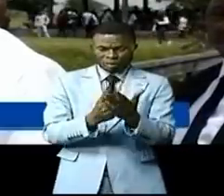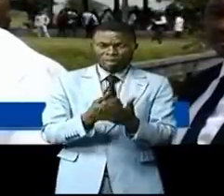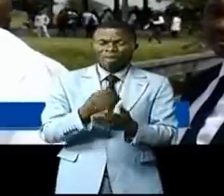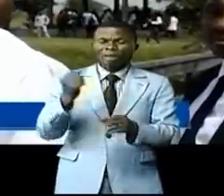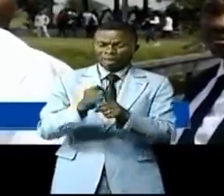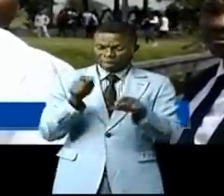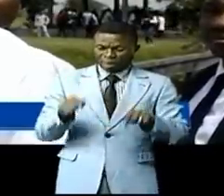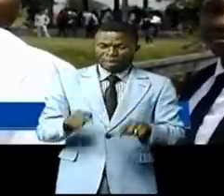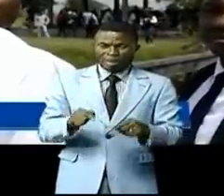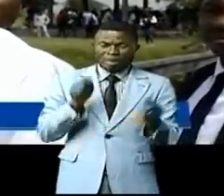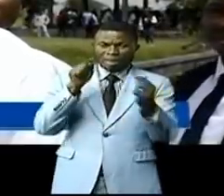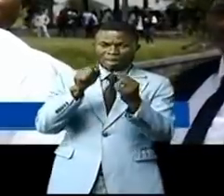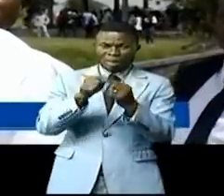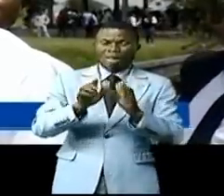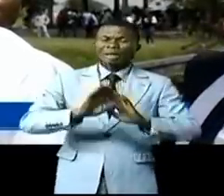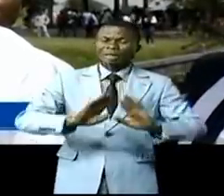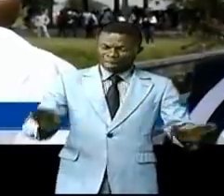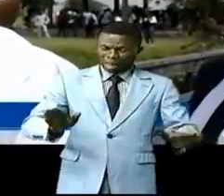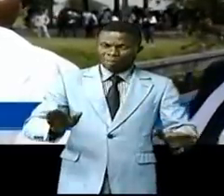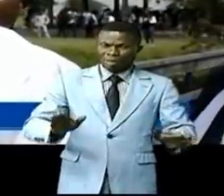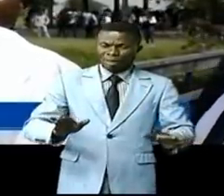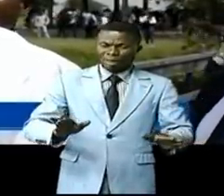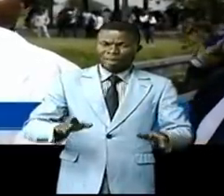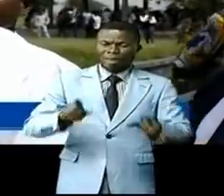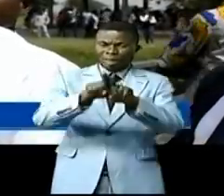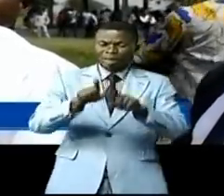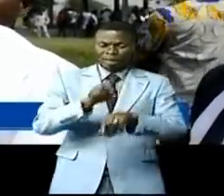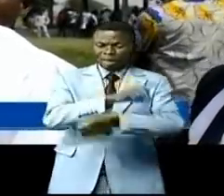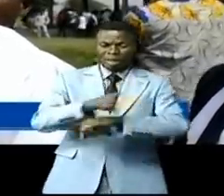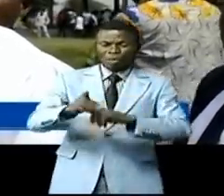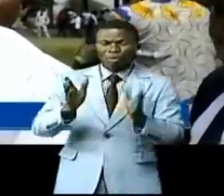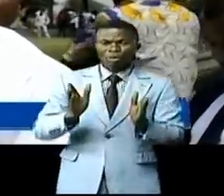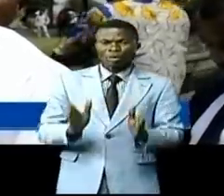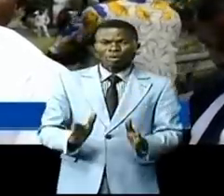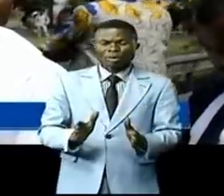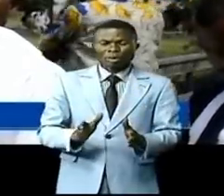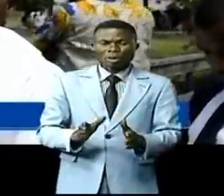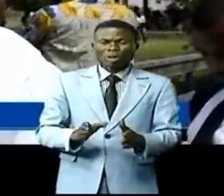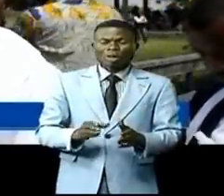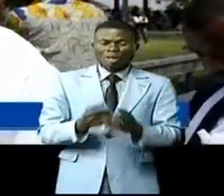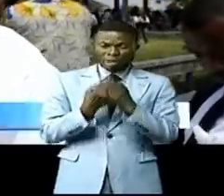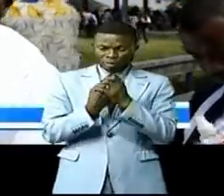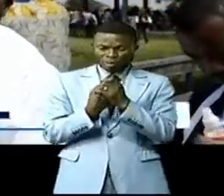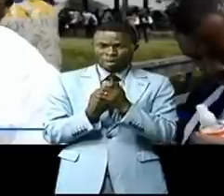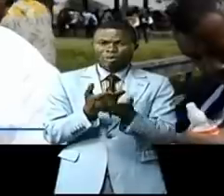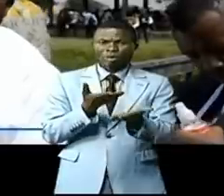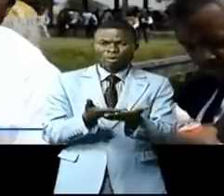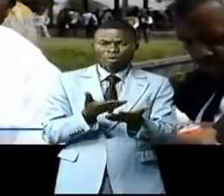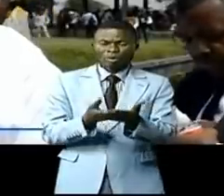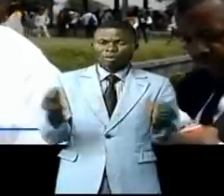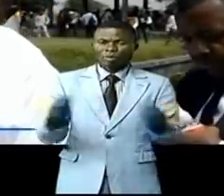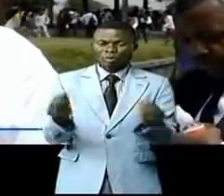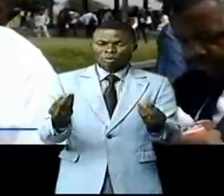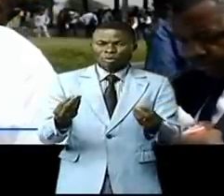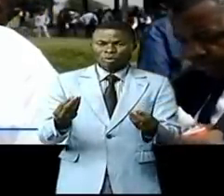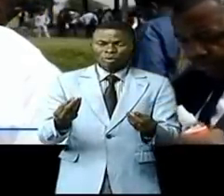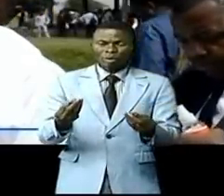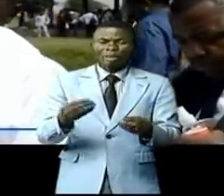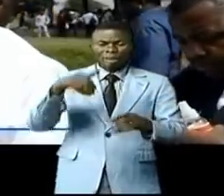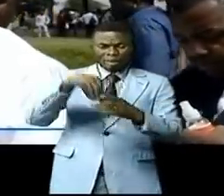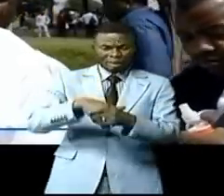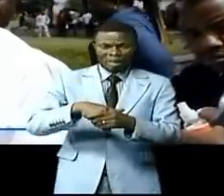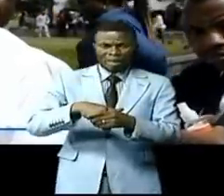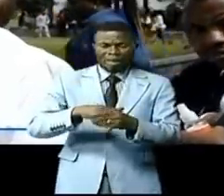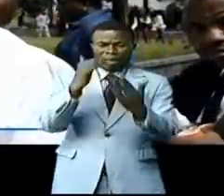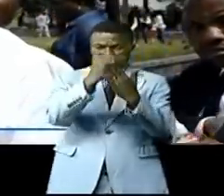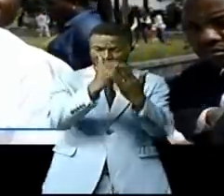aura un audit des compétences et administratives, aura lieu pour bientôt, parce que c'est au travers